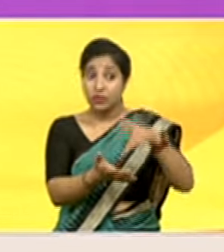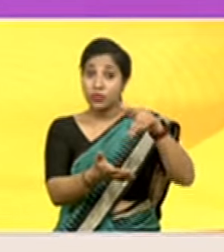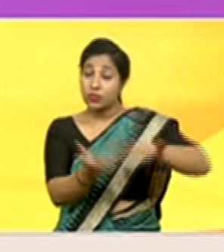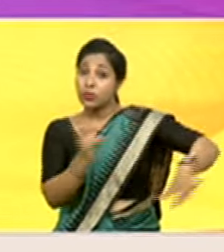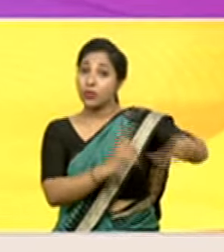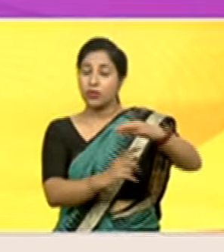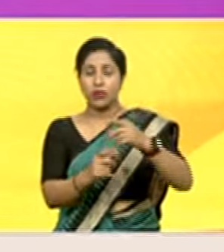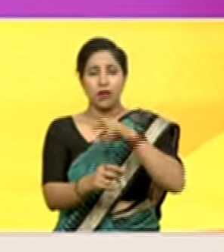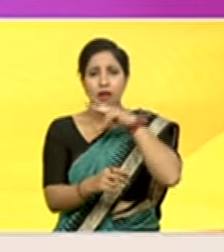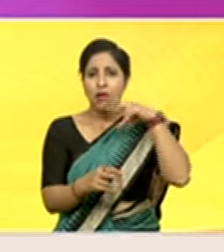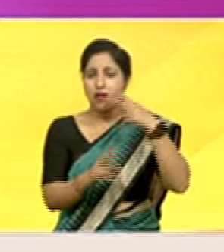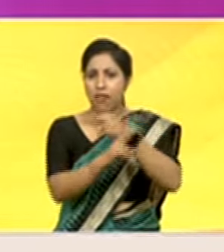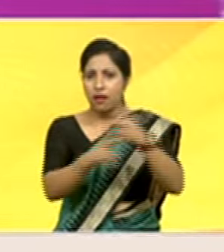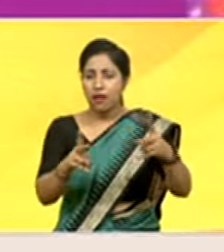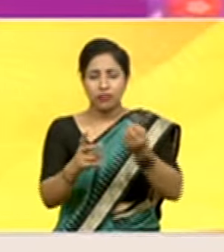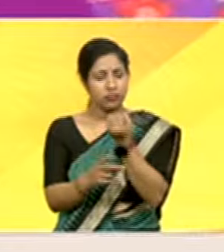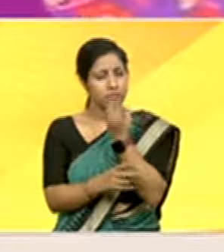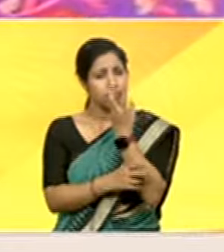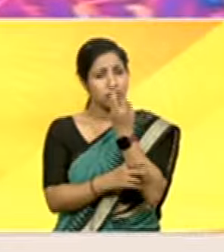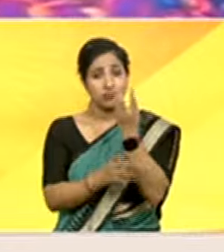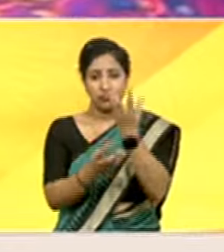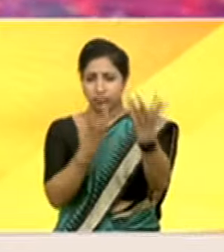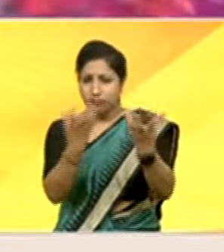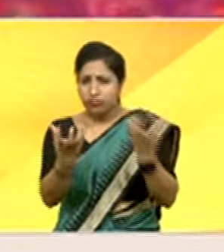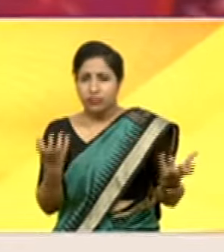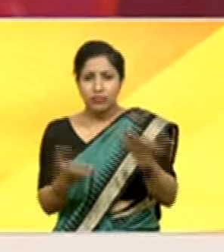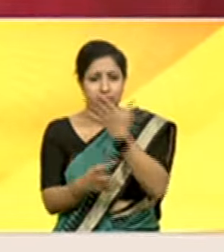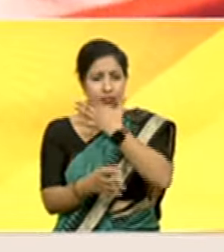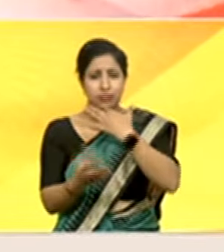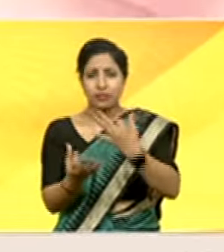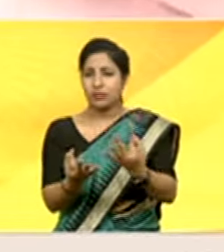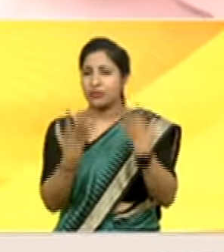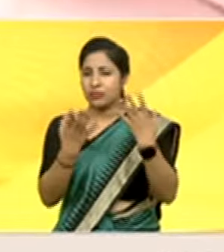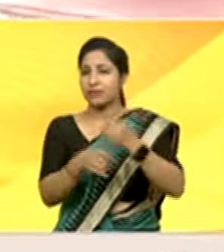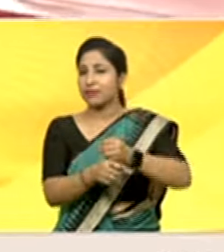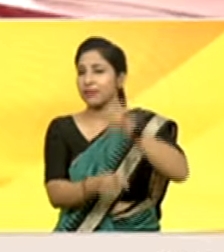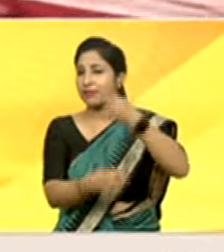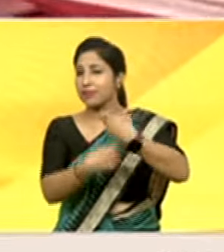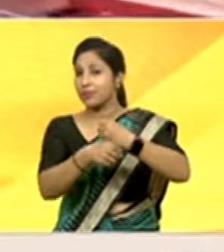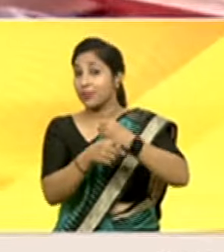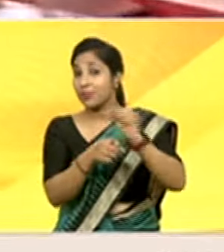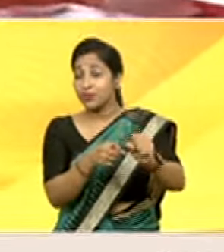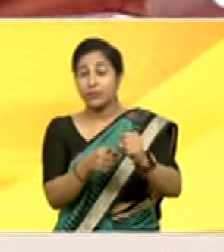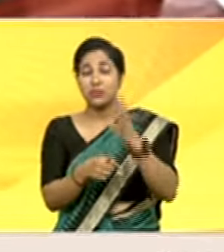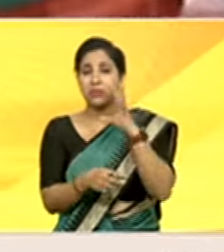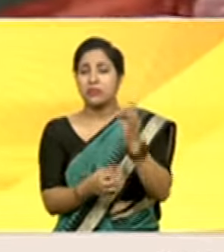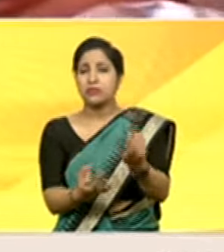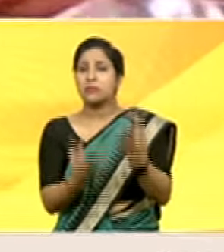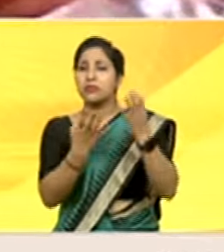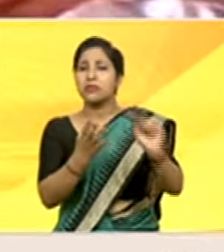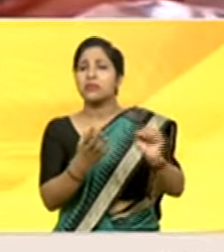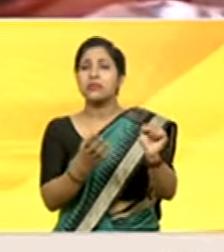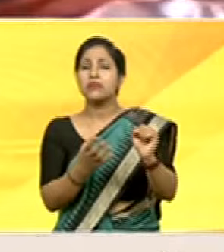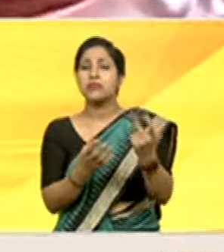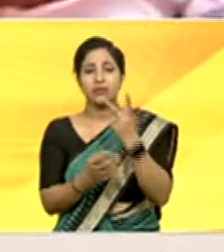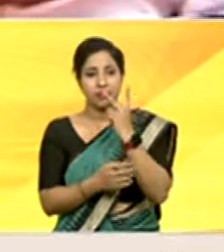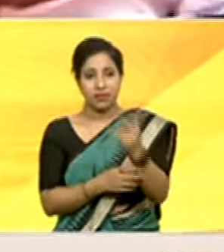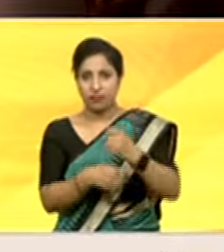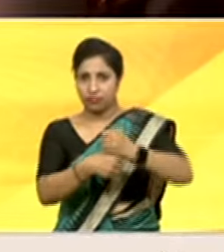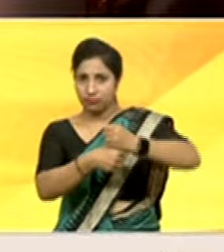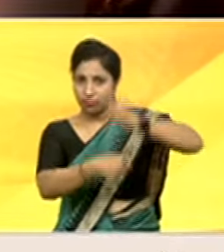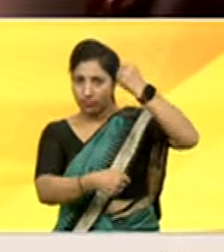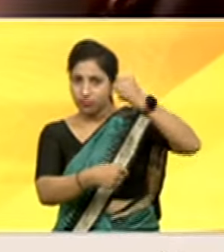चाते बहुत शांदार होते हैं और खासियत ये कि इन चातों को